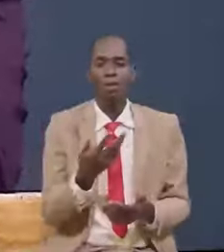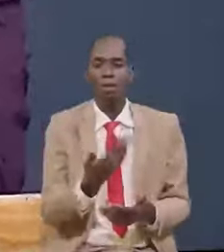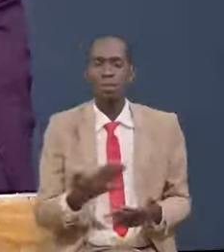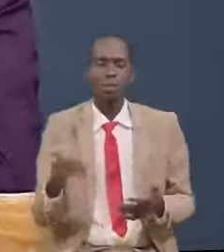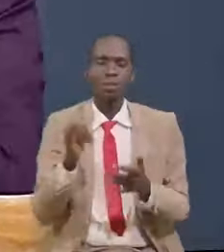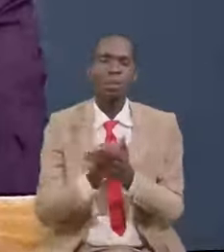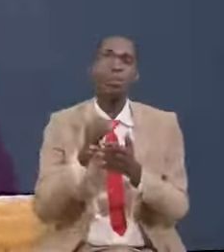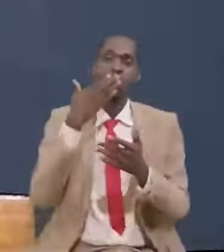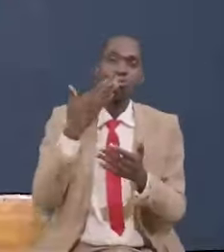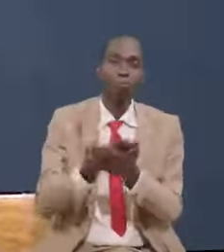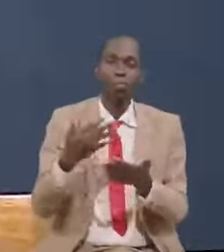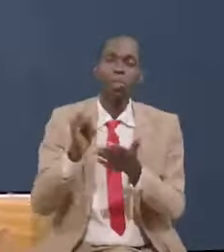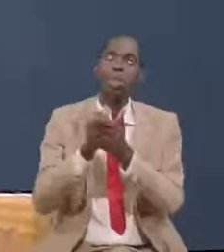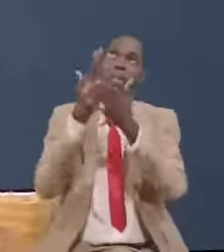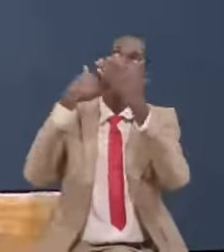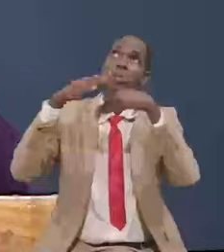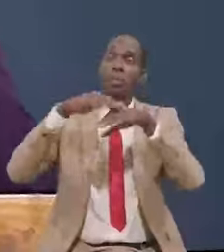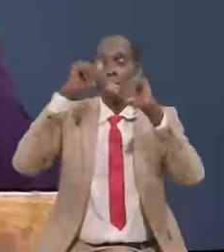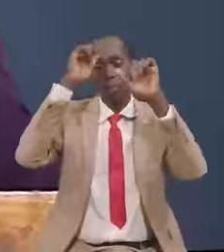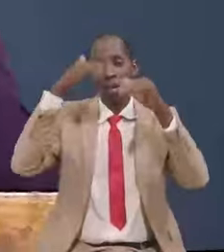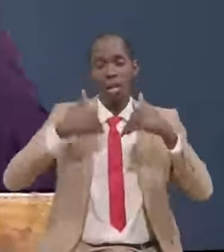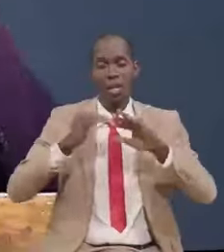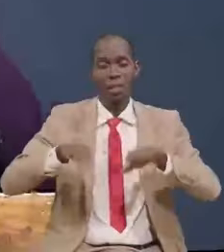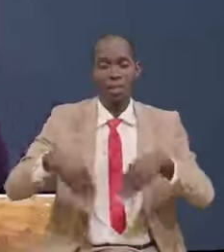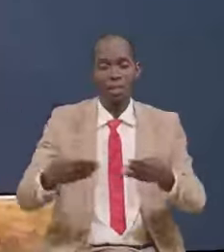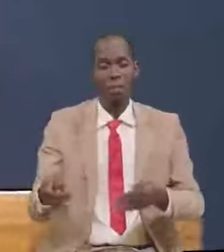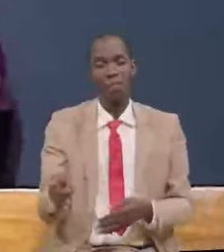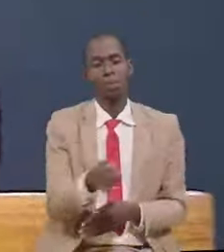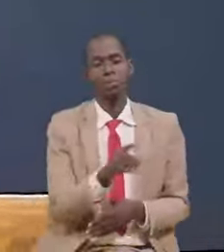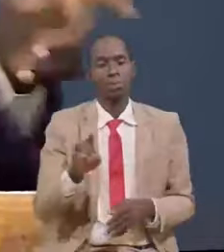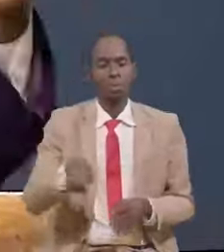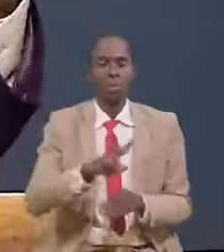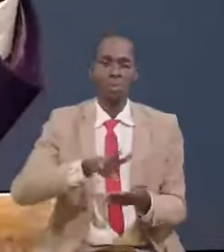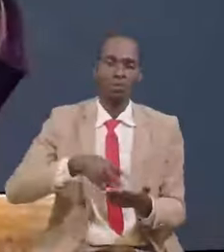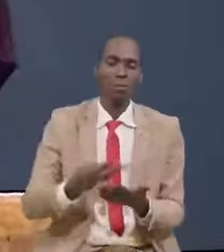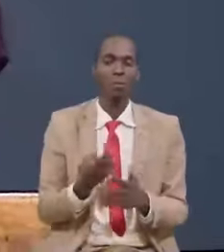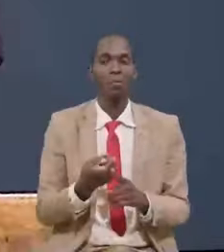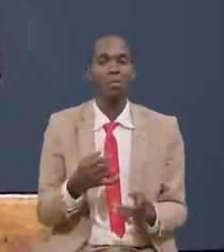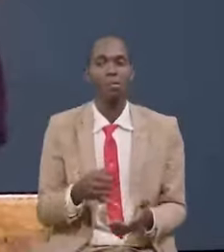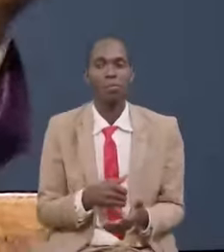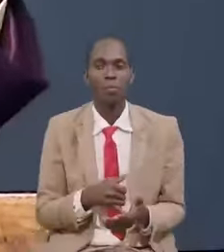Tous les attributs et les bonnes choses que le Père Céleste leur avait données, ils ont tout cédé.